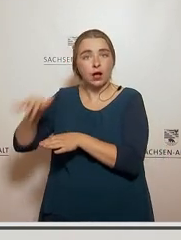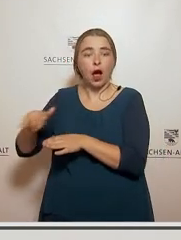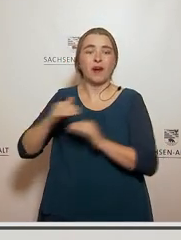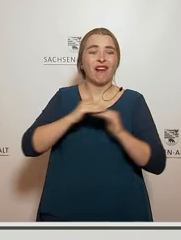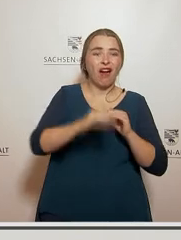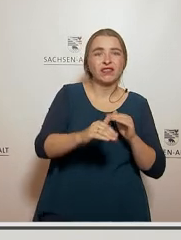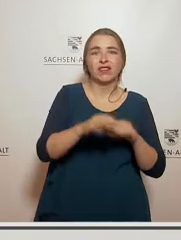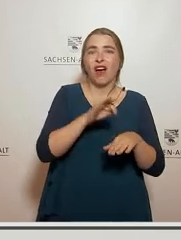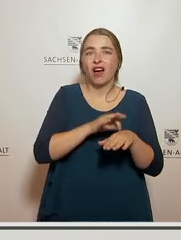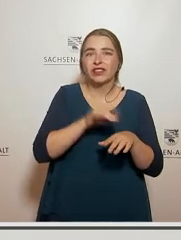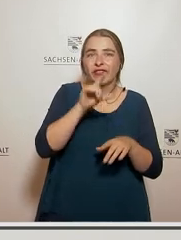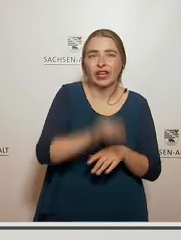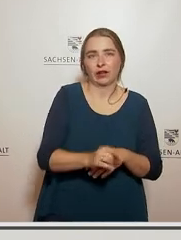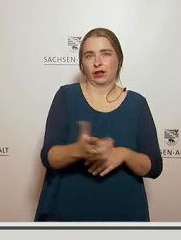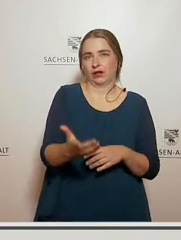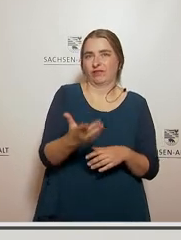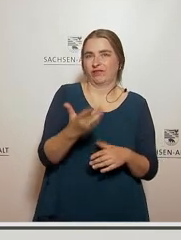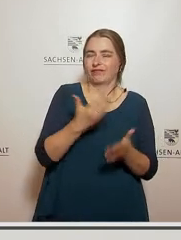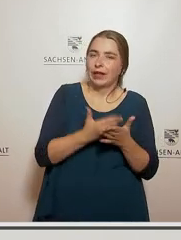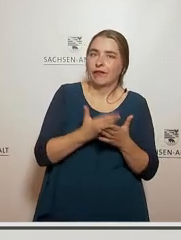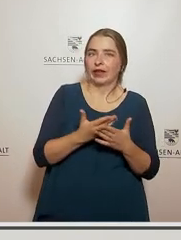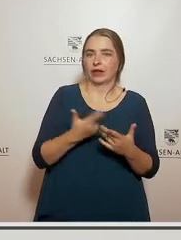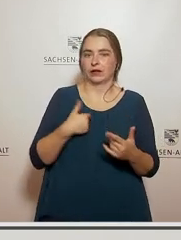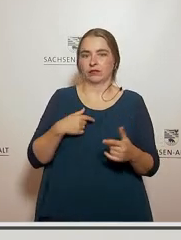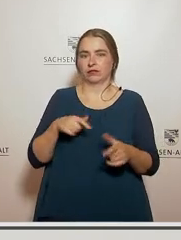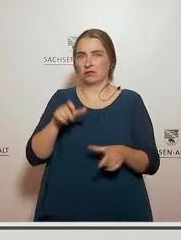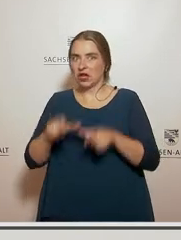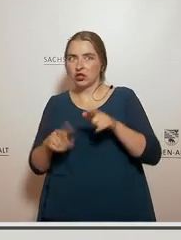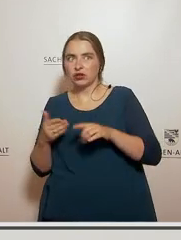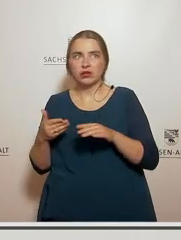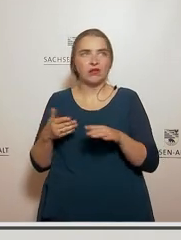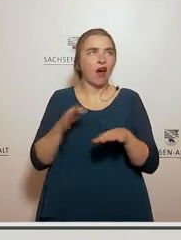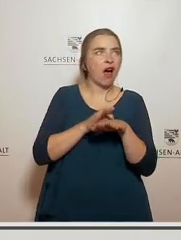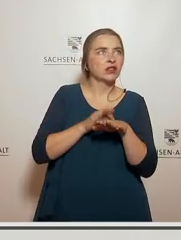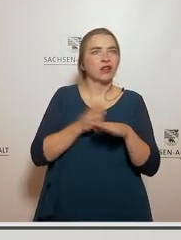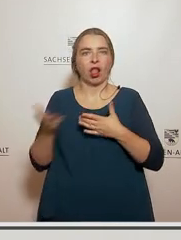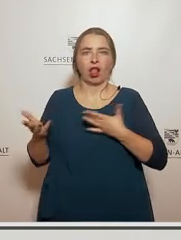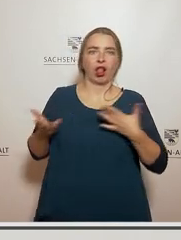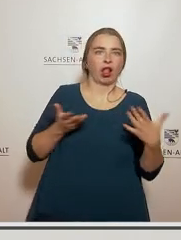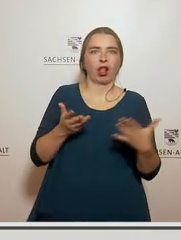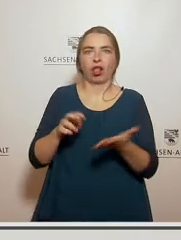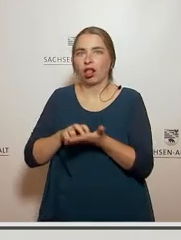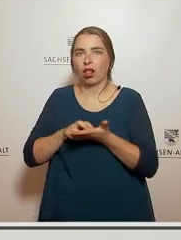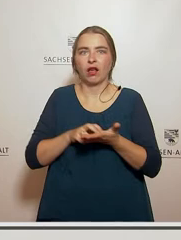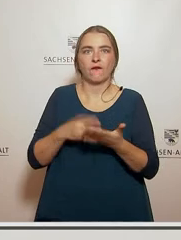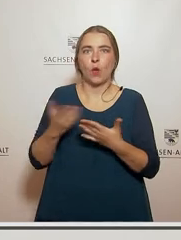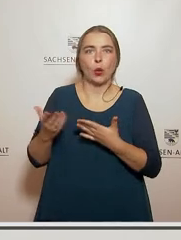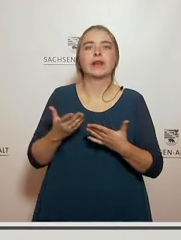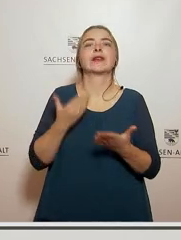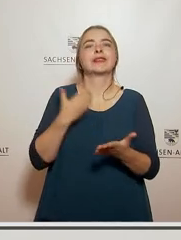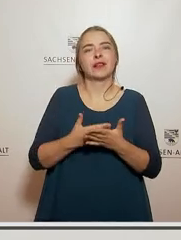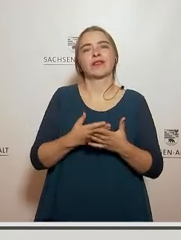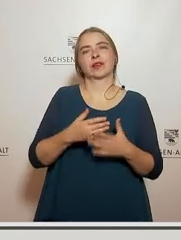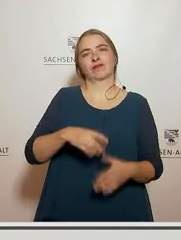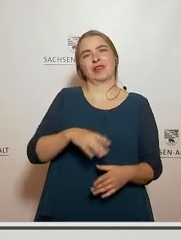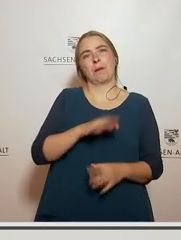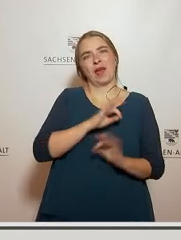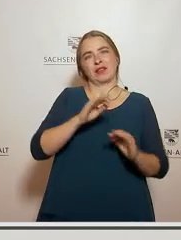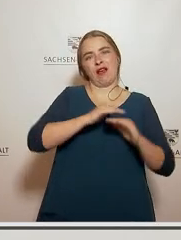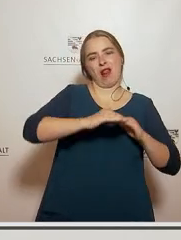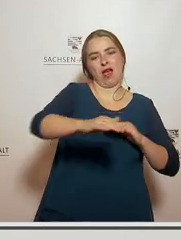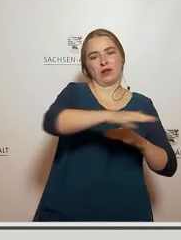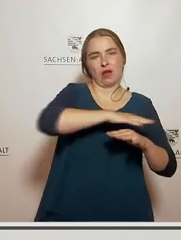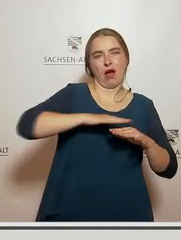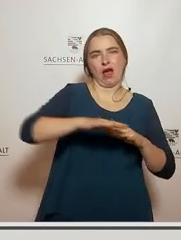es auch noch irgendwie schwieriger, da dann seinen Hausarzt zu finden. Und deswegen, glaube ich, müssen diese Impfteams auch noch mal eingesetzt werden.